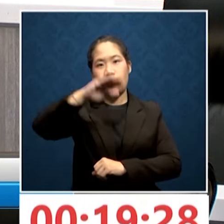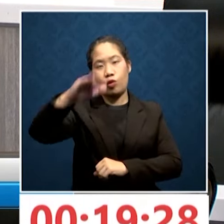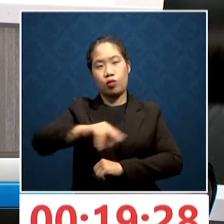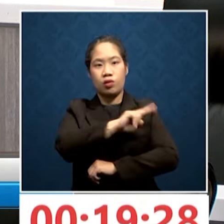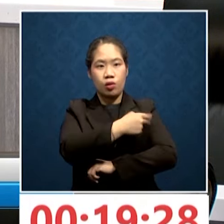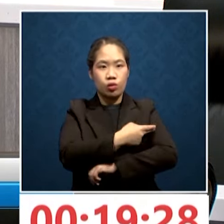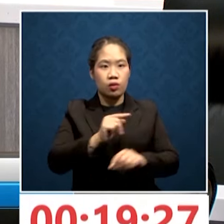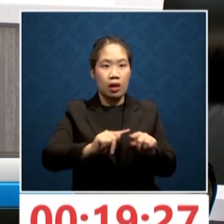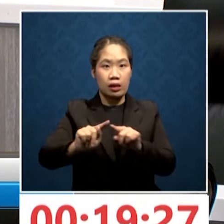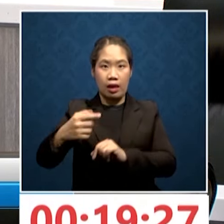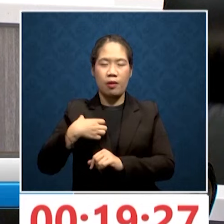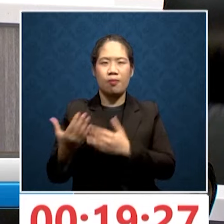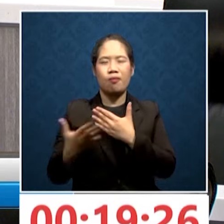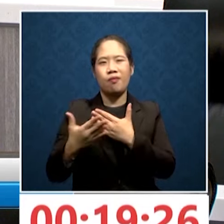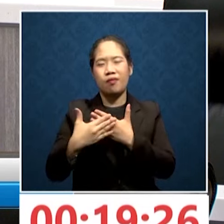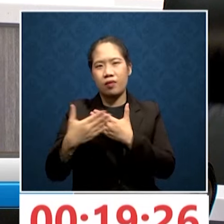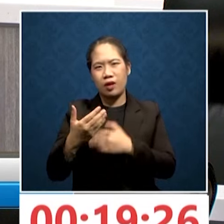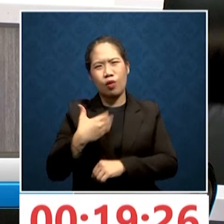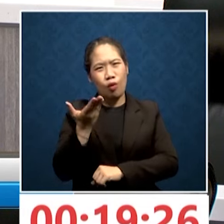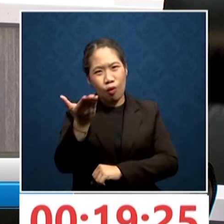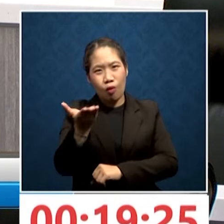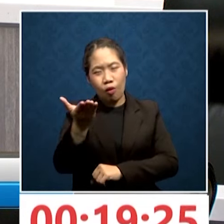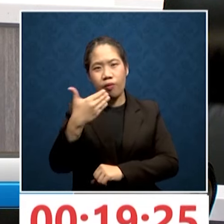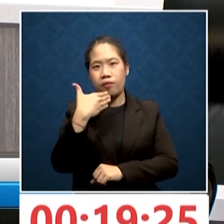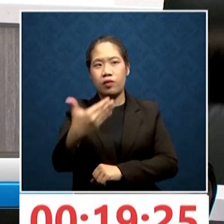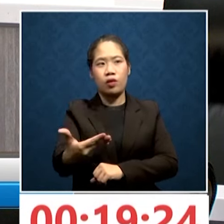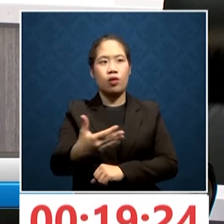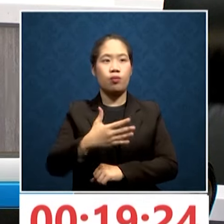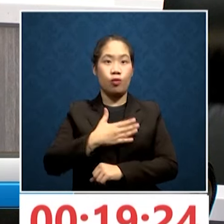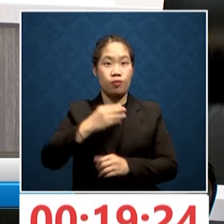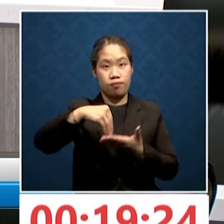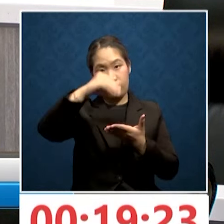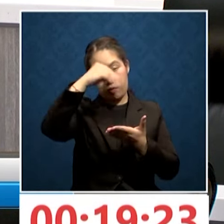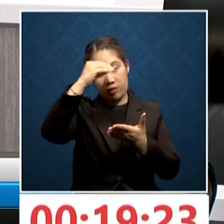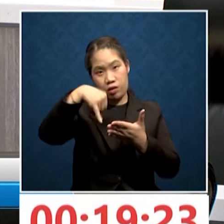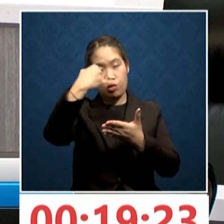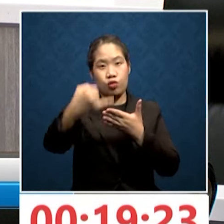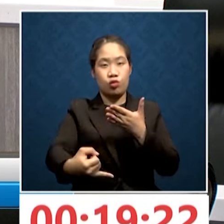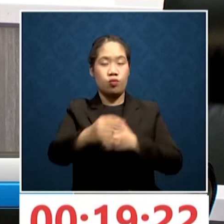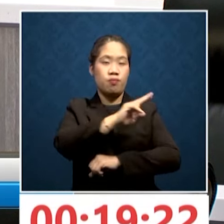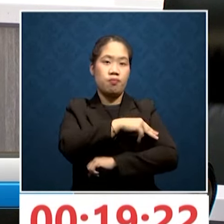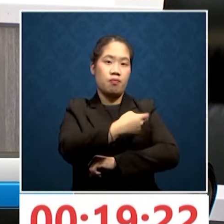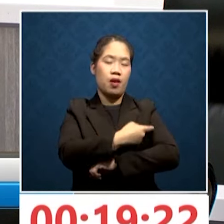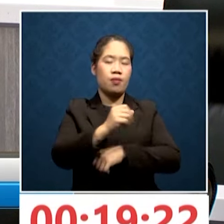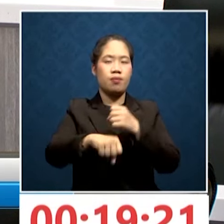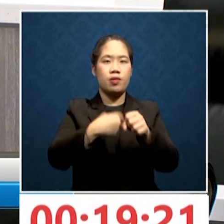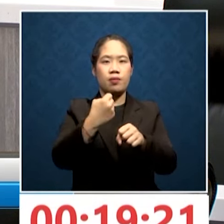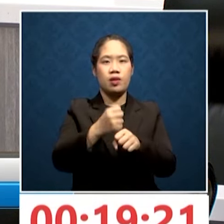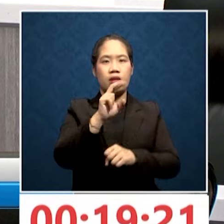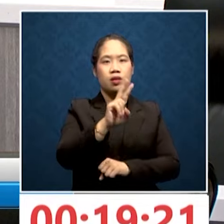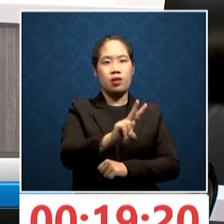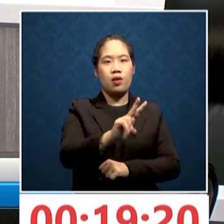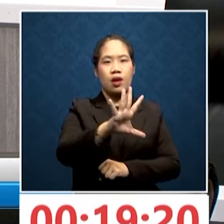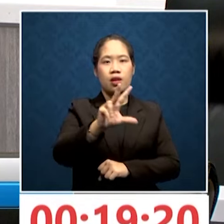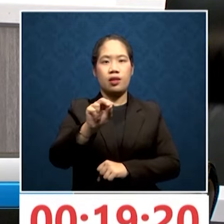นั้นได้เรียกร้องต้องการมาโดยตลอดผมจบการศึกษาแพทยศาสตร์บัณฑิตเมื่อปี